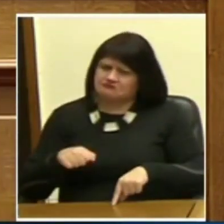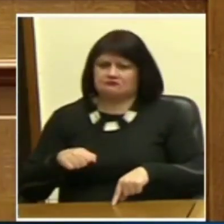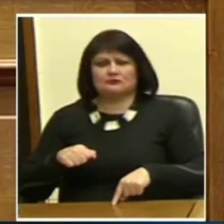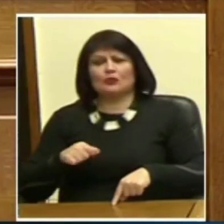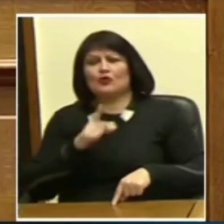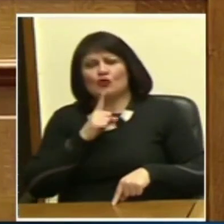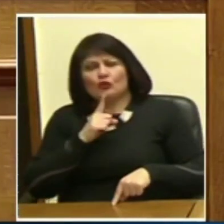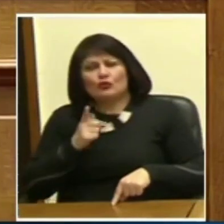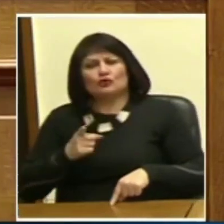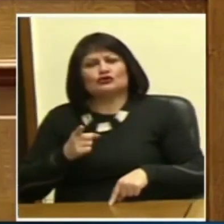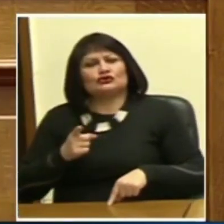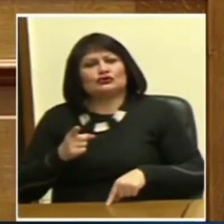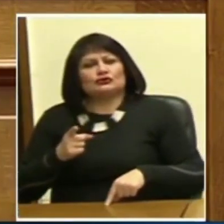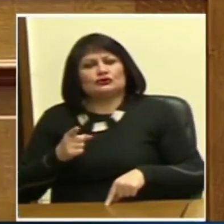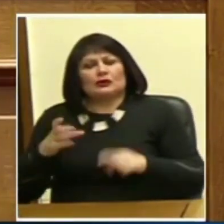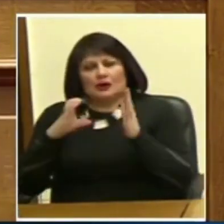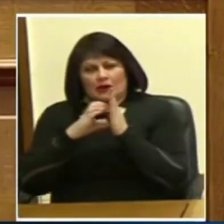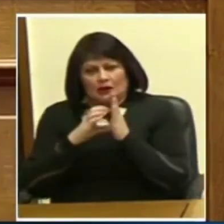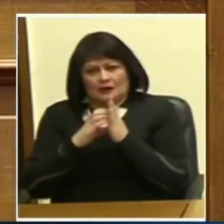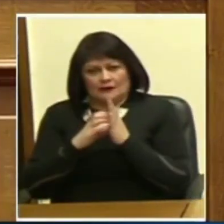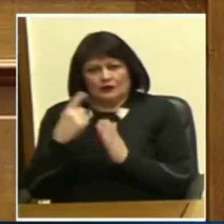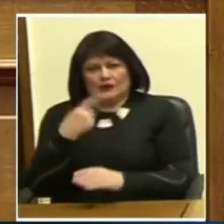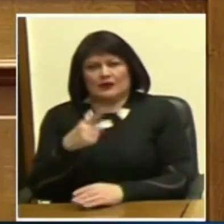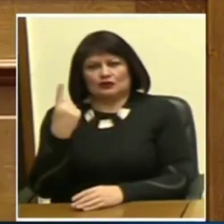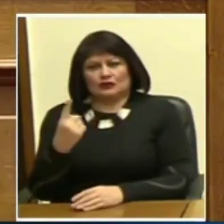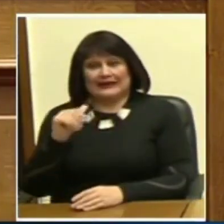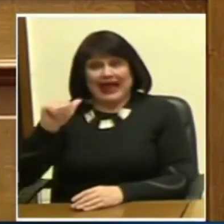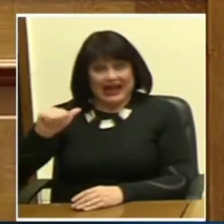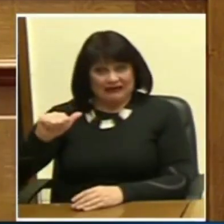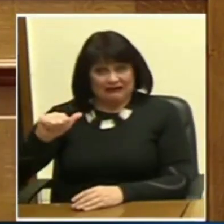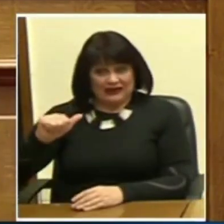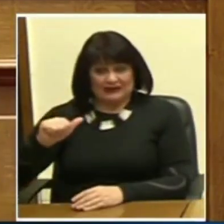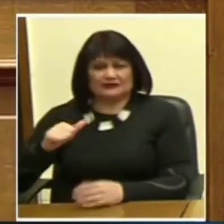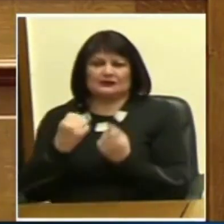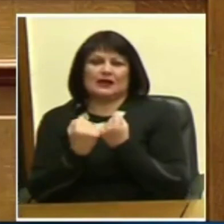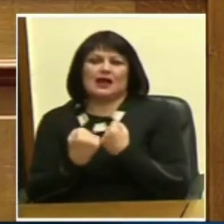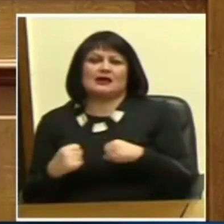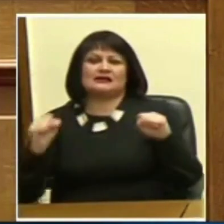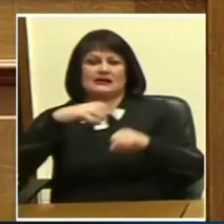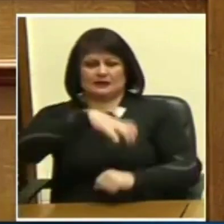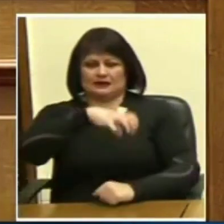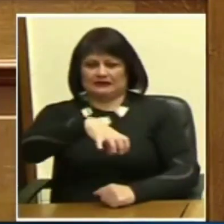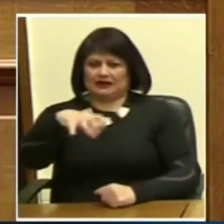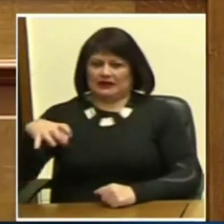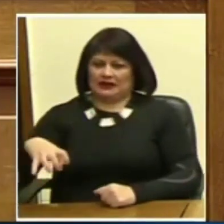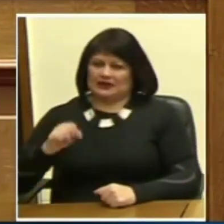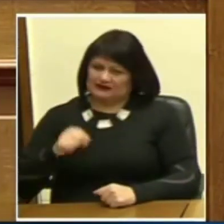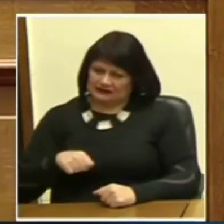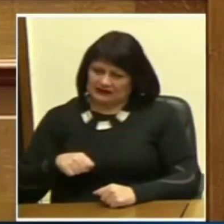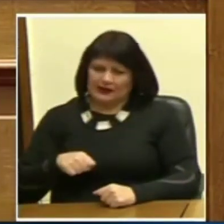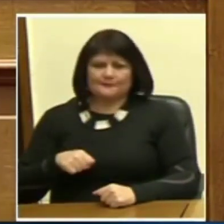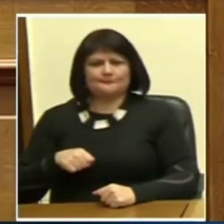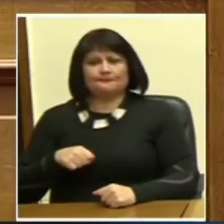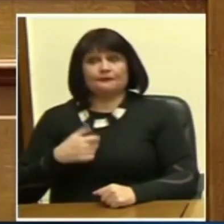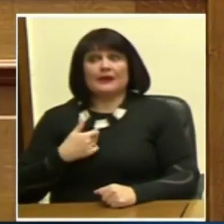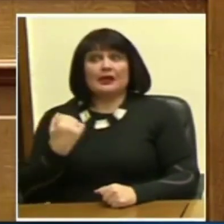και ως προς το άρθρο 101α για τις ανεξάρτητες αρχές. Σε καμία περίπτωση δεν